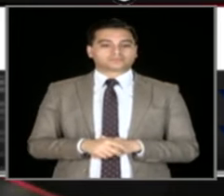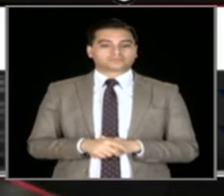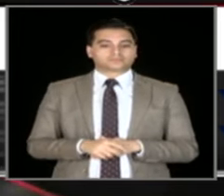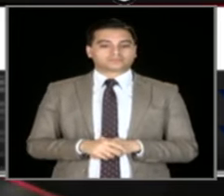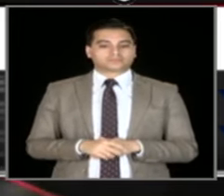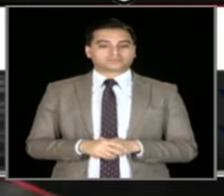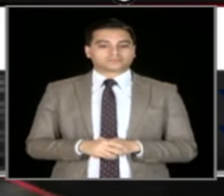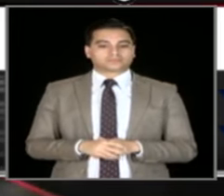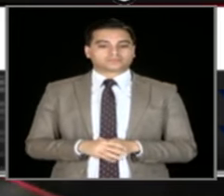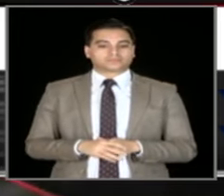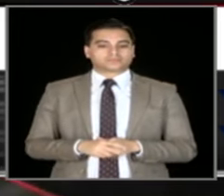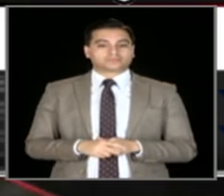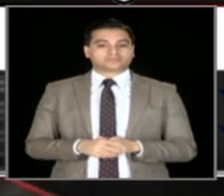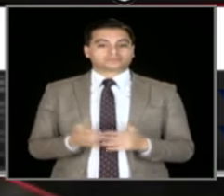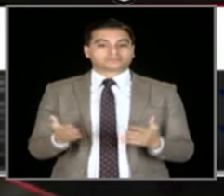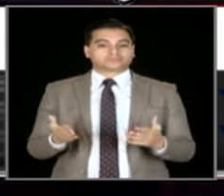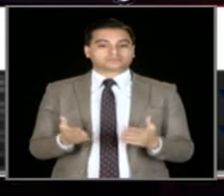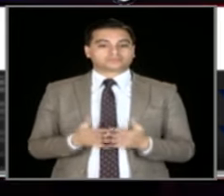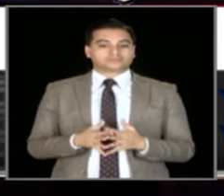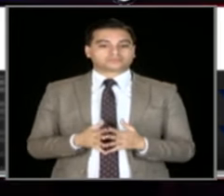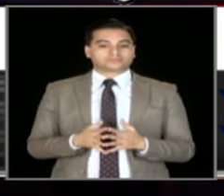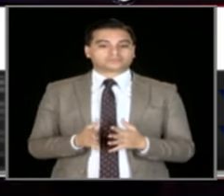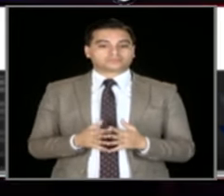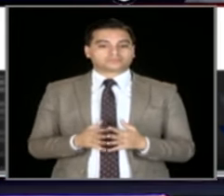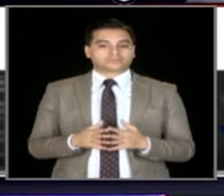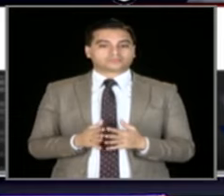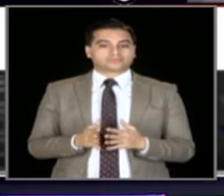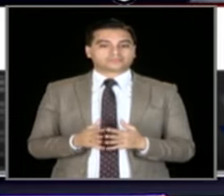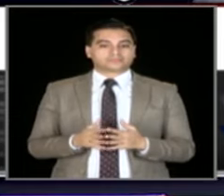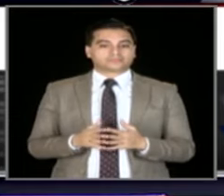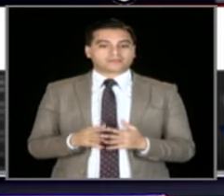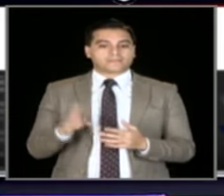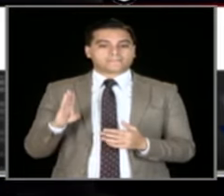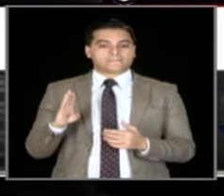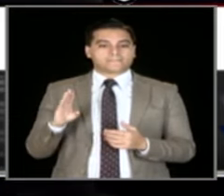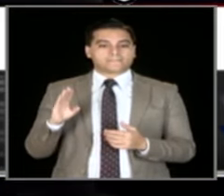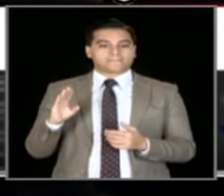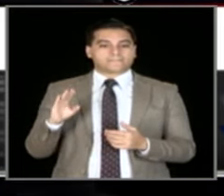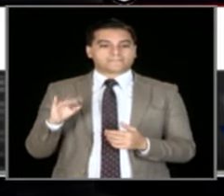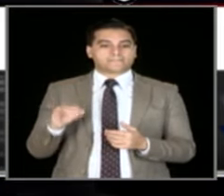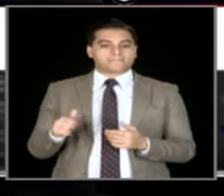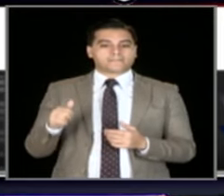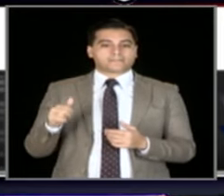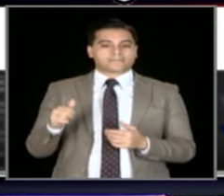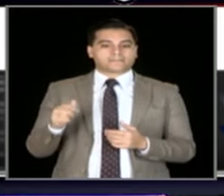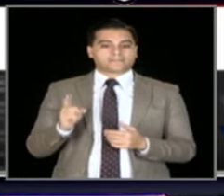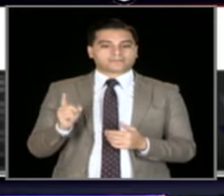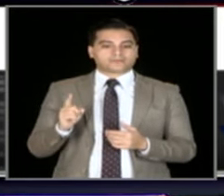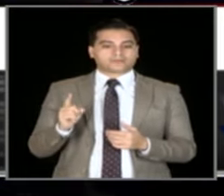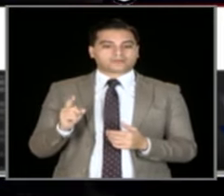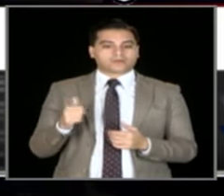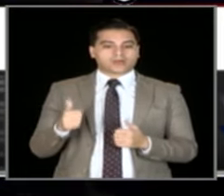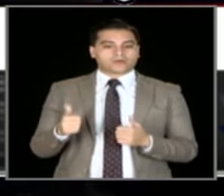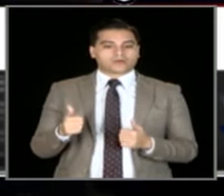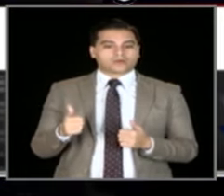أوجستين الثاني. ماكسيميليان الأول؟ غالبا أوجستين. يعني أوجستين؟ أوجستين؟ أوجستين. أني واحد